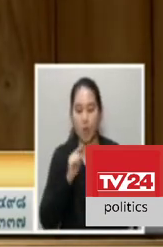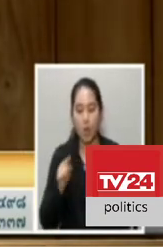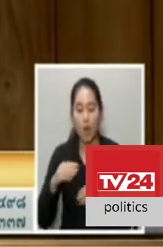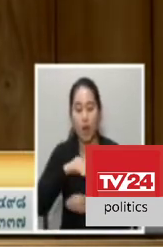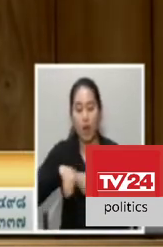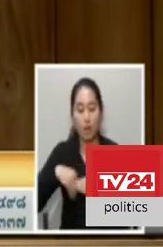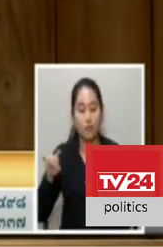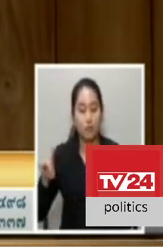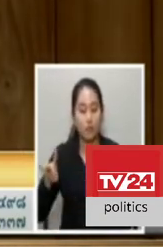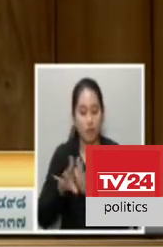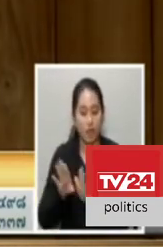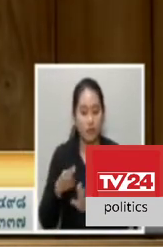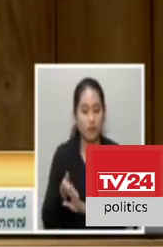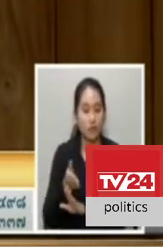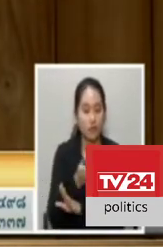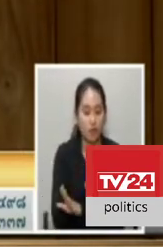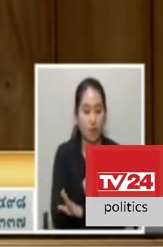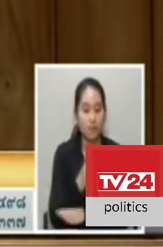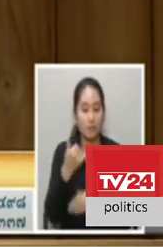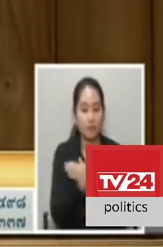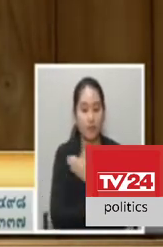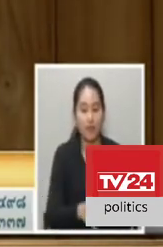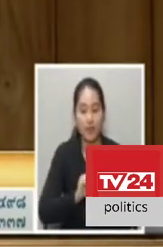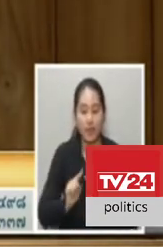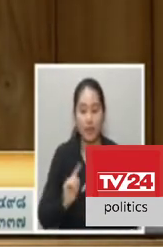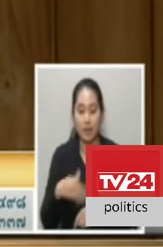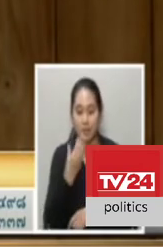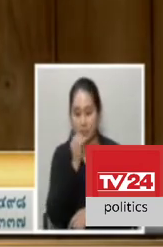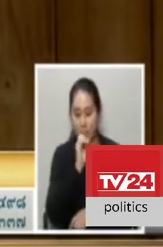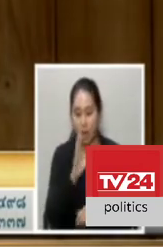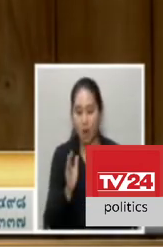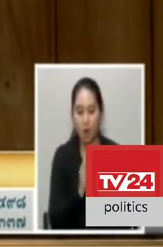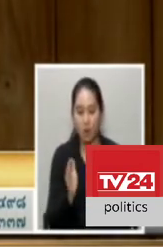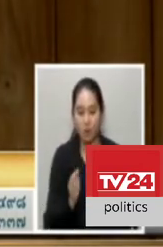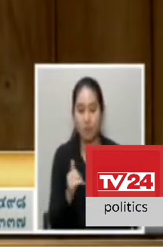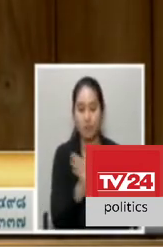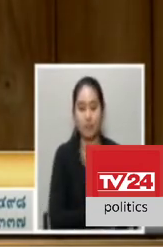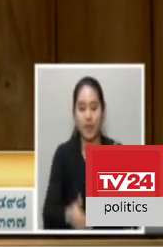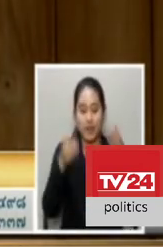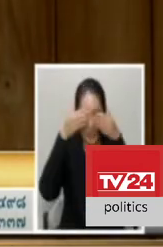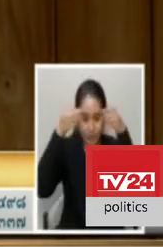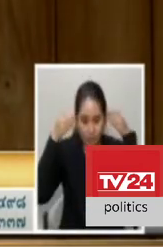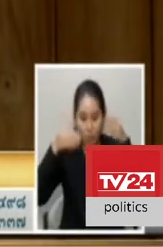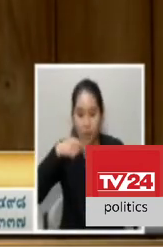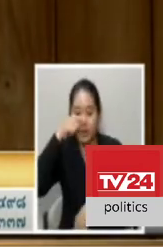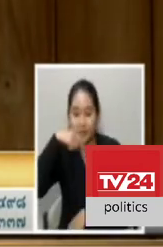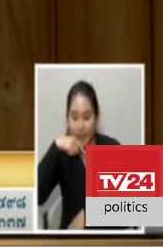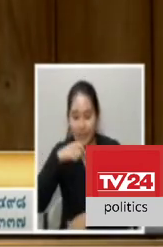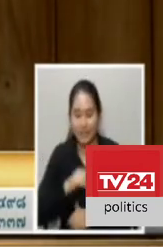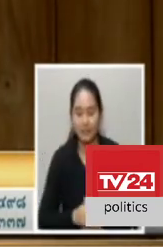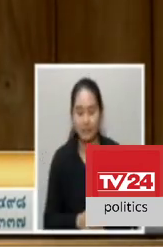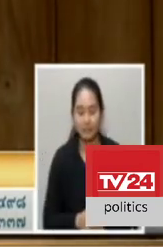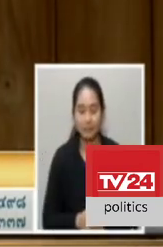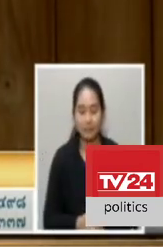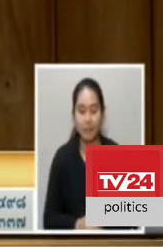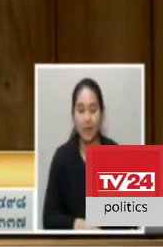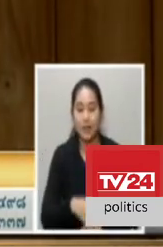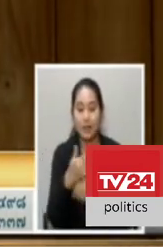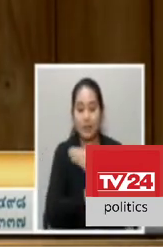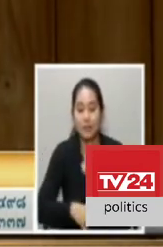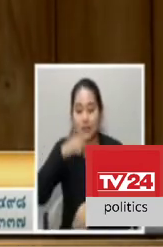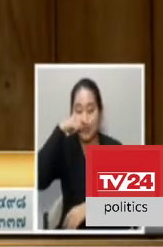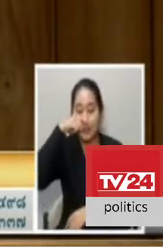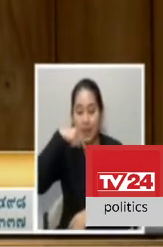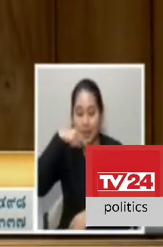ที่นานาประเทศเนี่ยได้พูดขอบคุณสองประเทศก็คืออินโดนีเซียกับประเทศไทยสำหรับประเทศไทยเองเนี่ยเ